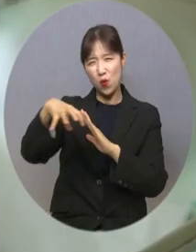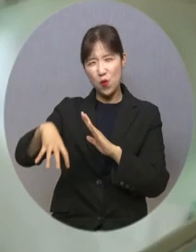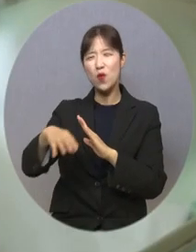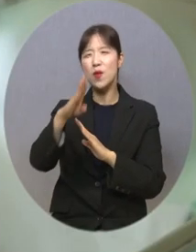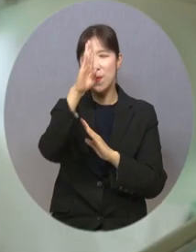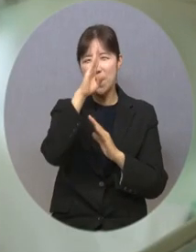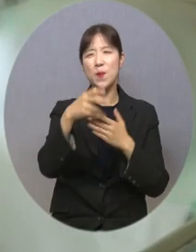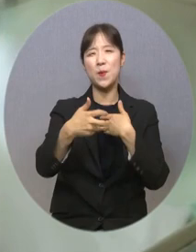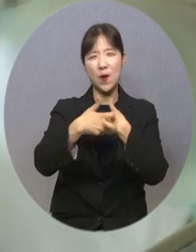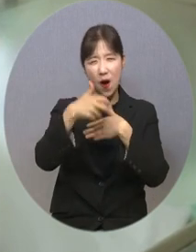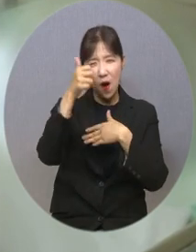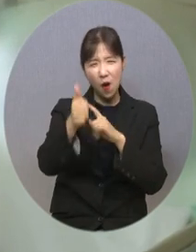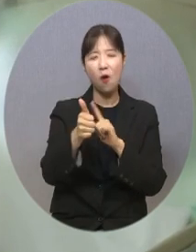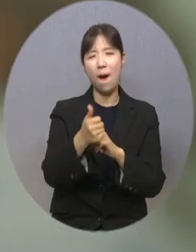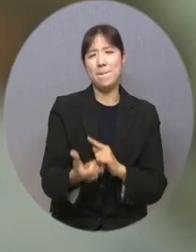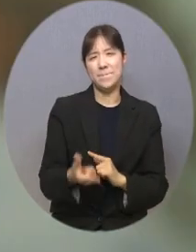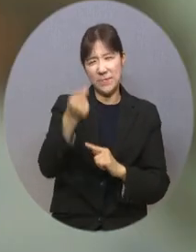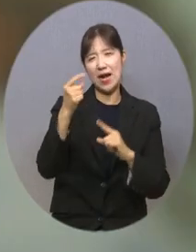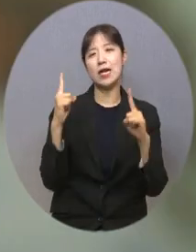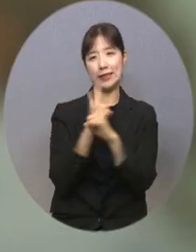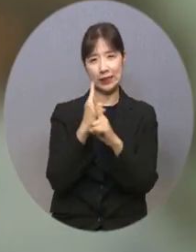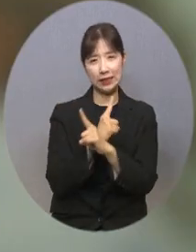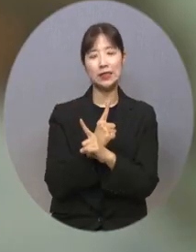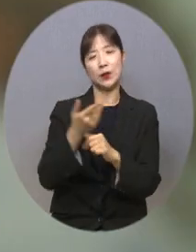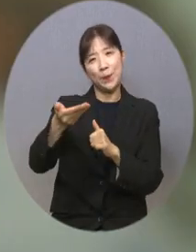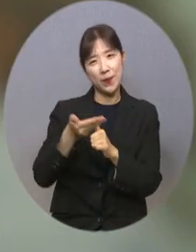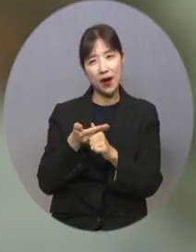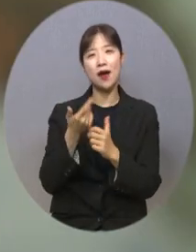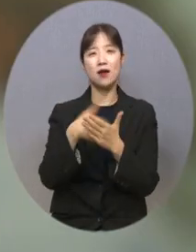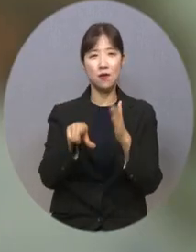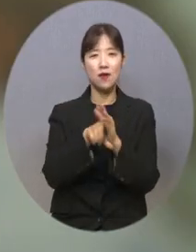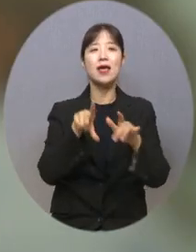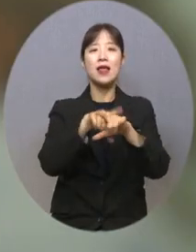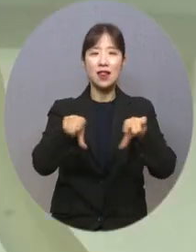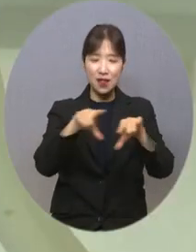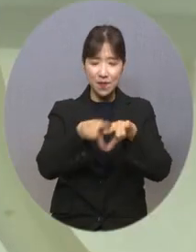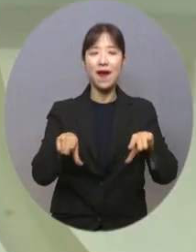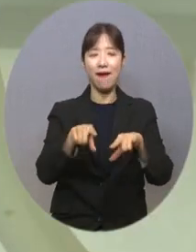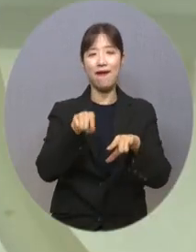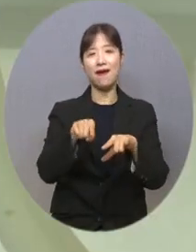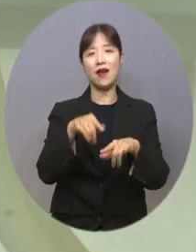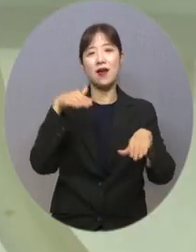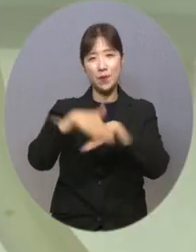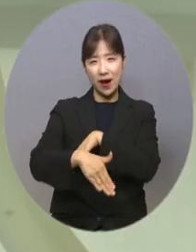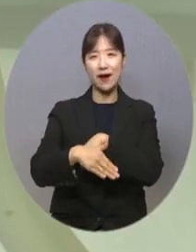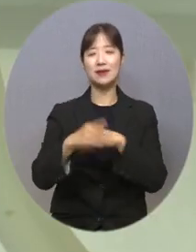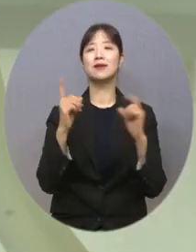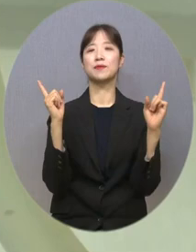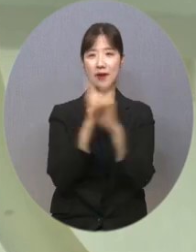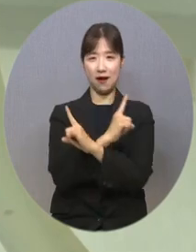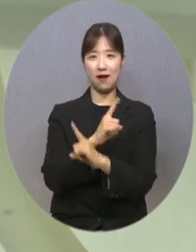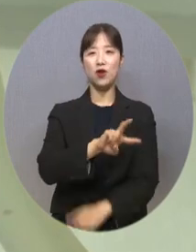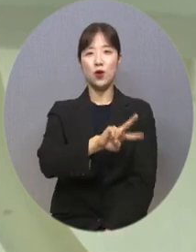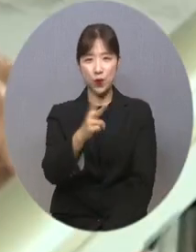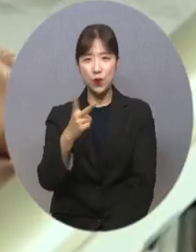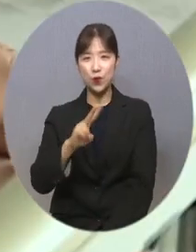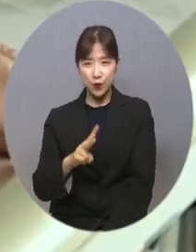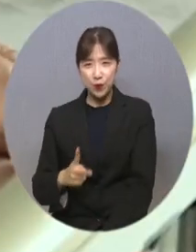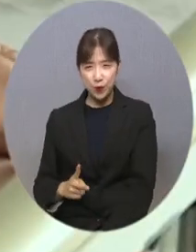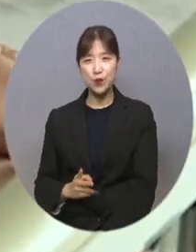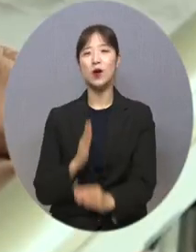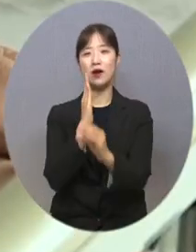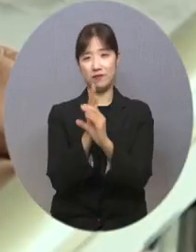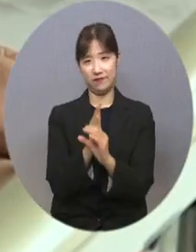코로나 환자가 빠르고 원활하게 진료를 받을 수 있도록 일반 의료체계로 전환을 차근차근 추진해가고 있다고